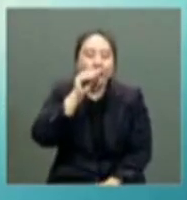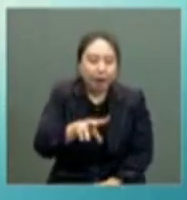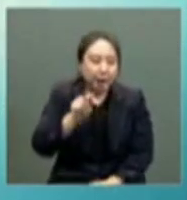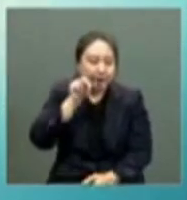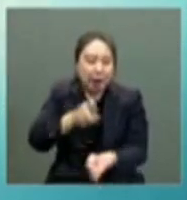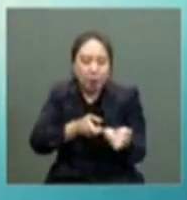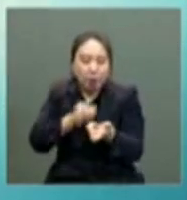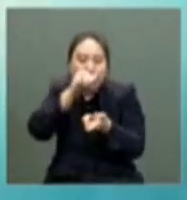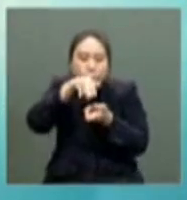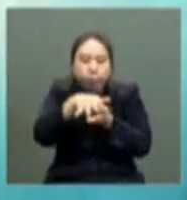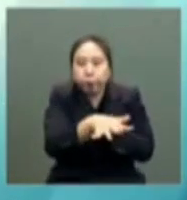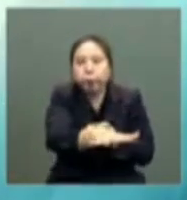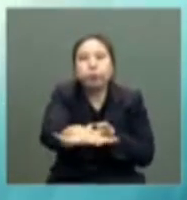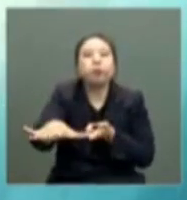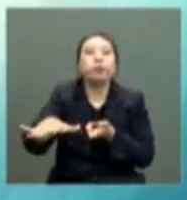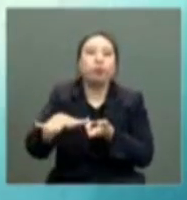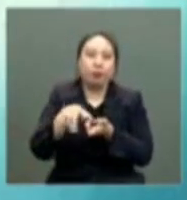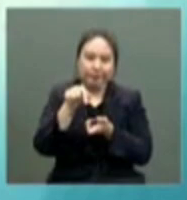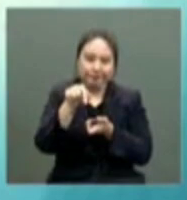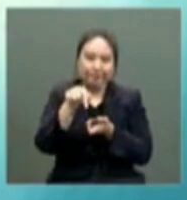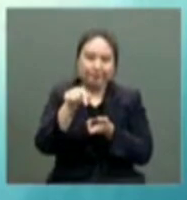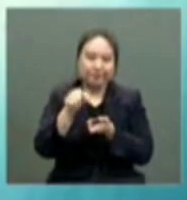เมตรที่เราว่ากันอีกนะครับอาจจะได้รอของท่านเนี่ยไปกับเรื่องของสายอย่างที่ท่านจะฉีดน้ำไปอีกเพราะฉะนั้นละอองฝอยที่เกิดขึ้นจากสารคันหลังในตัวของท่านก็สามารถพุ่งกระจายไปได้คนอีกเท่าไหร่จำนวนมากทีเดียวน้ำเป็นตัวพาหะนะครับนอกจากน้ำลายหรือน้ำคัดหลั่งน้ำมูกของท่านเนี่ยที่มีเชื้อโรคอยู่ในช่วงของทางเดินหายใจส่วนต้นมันจะถูกนำพาไปโดยน้ำที่ฉีดออกไปและพุ่งฟุ้งกระจายออกไปอยู่ภายนอกเชื้อที่เราเคยที่จะควบคุมมันอยู่ได้เราใส่หน้ากากไว้มันปิดไว้นี้เราไปซักกลายเป็นว่ามันกระจายไปทั้งหมดสงกรานต์ช่วงนี้7